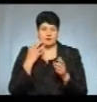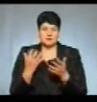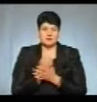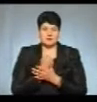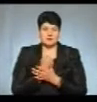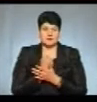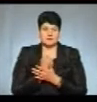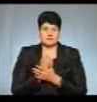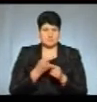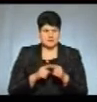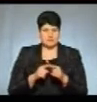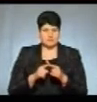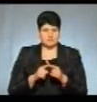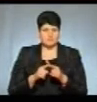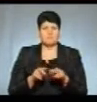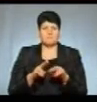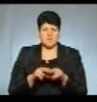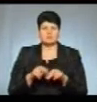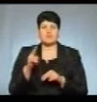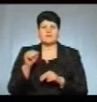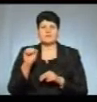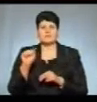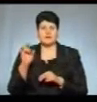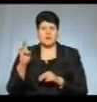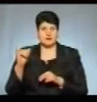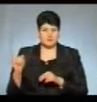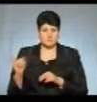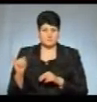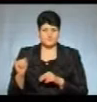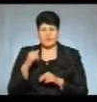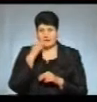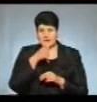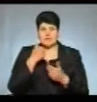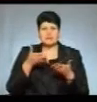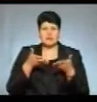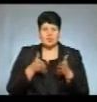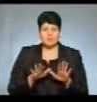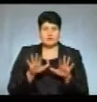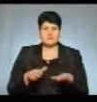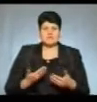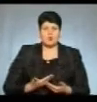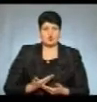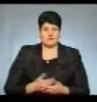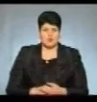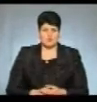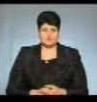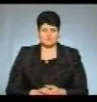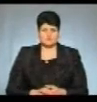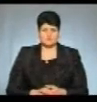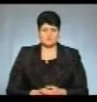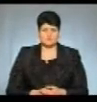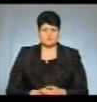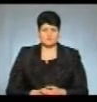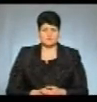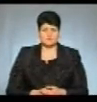паспортні дані, правильно? В першу чергу це паспортні дані і рік народження, місце проживання.